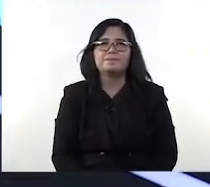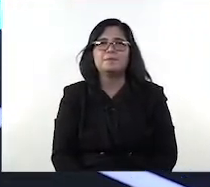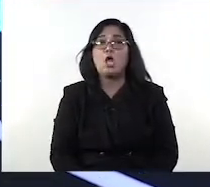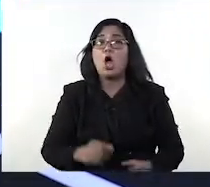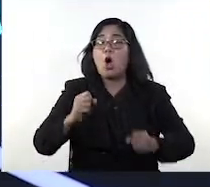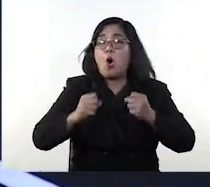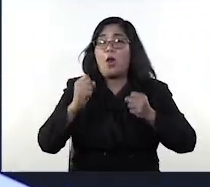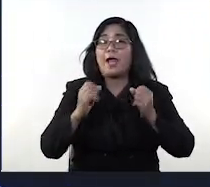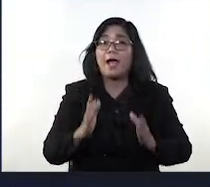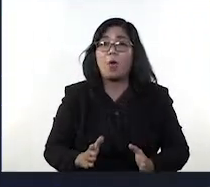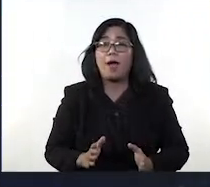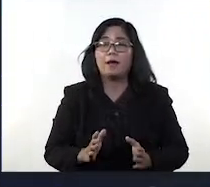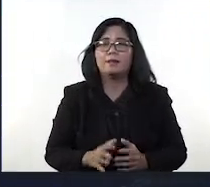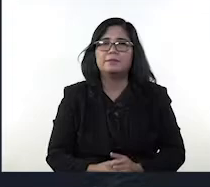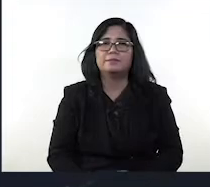olahragawan